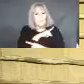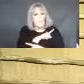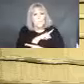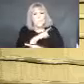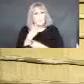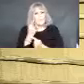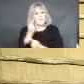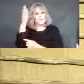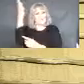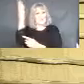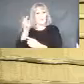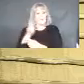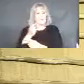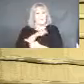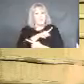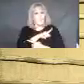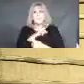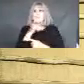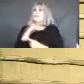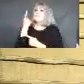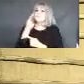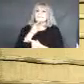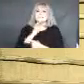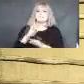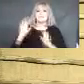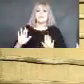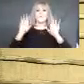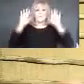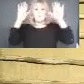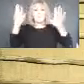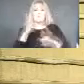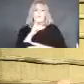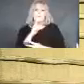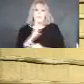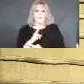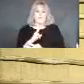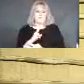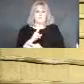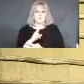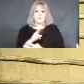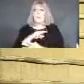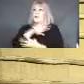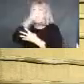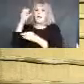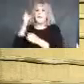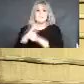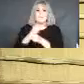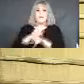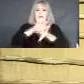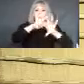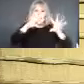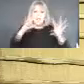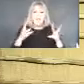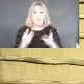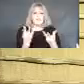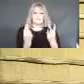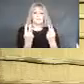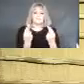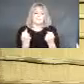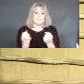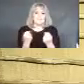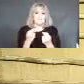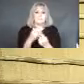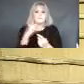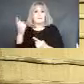dit omdat hy bezig is met sy groot belofte. Hy is bezig om alles niet te maken en daarom vergewe hy